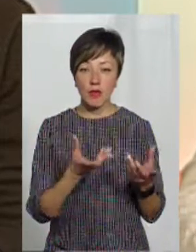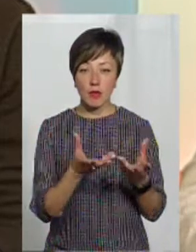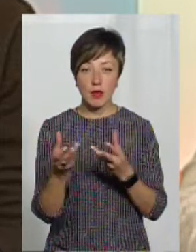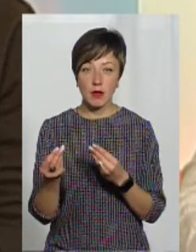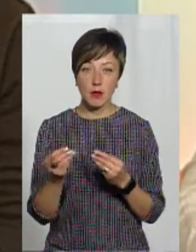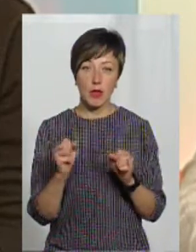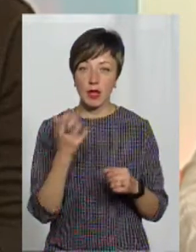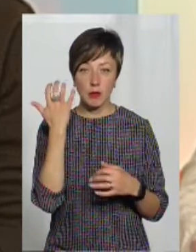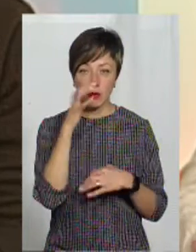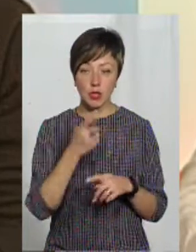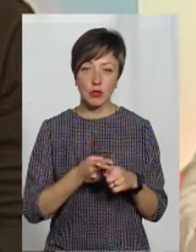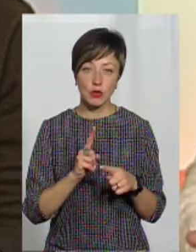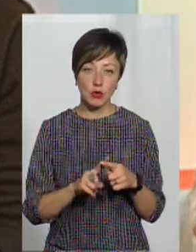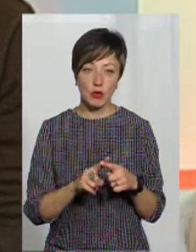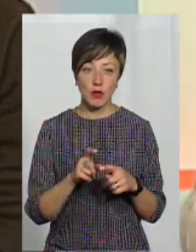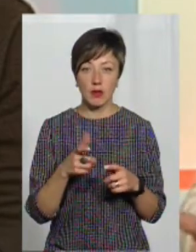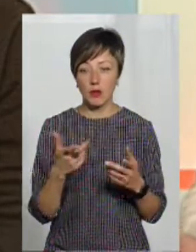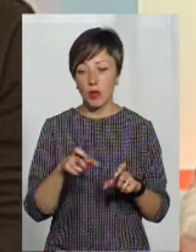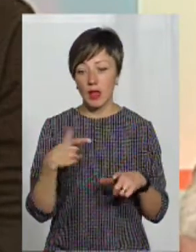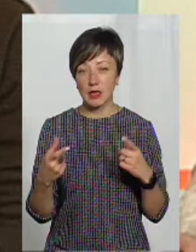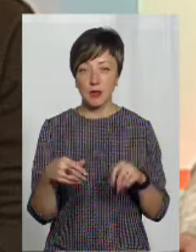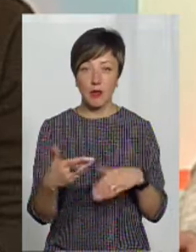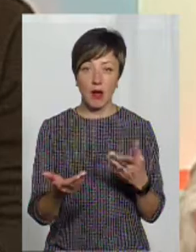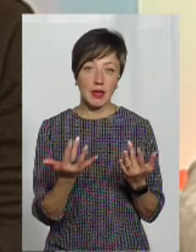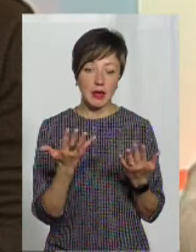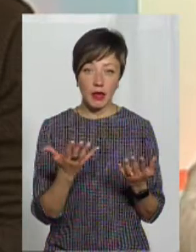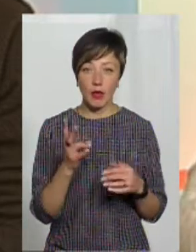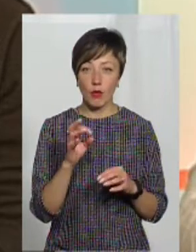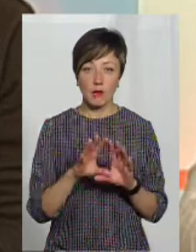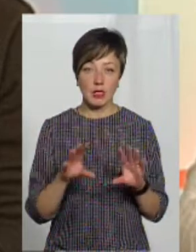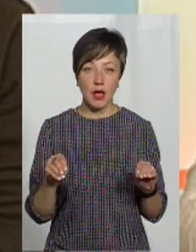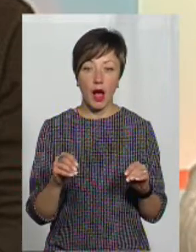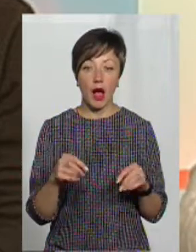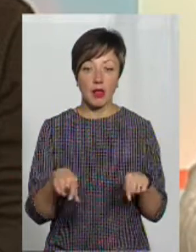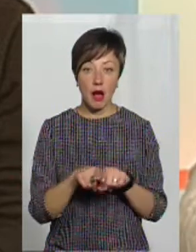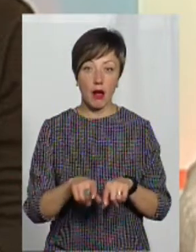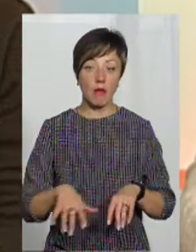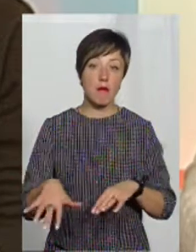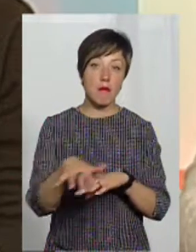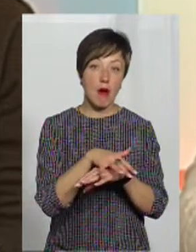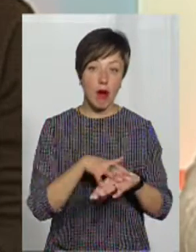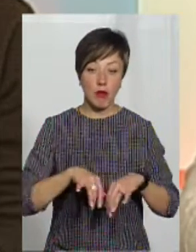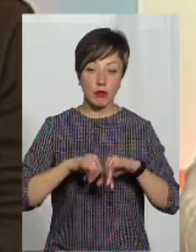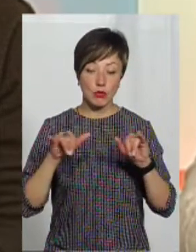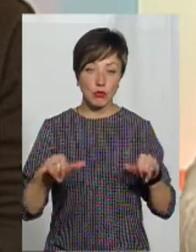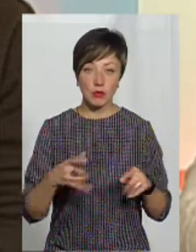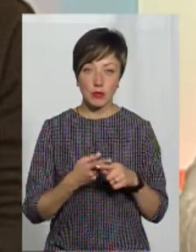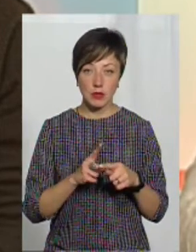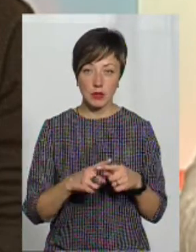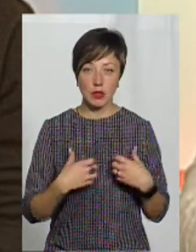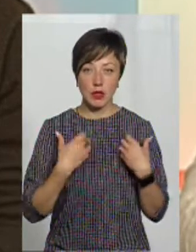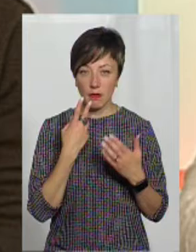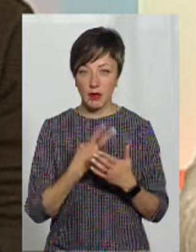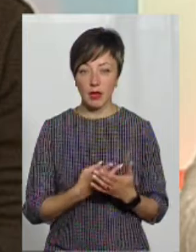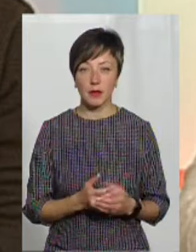було небагато. Ми могли не помічати цього, там ну, випало кілька листочків з того дерева, ну і все. А так ми бачимо це масово, і тому це так